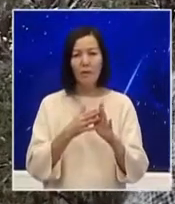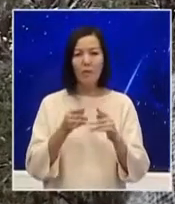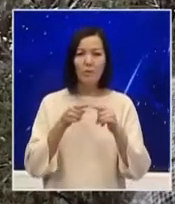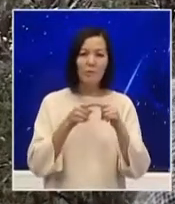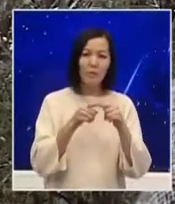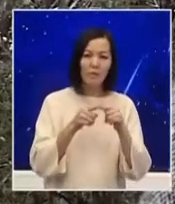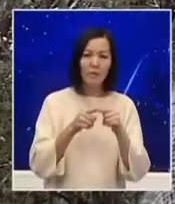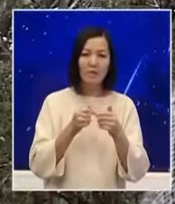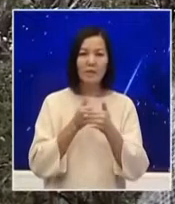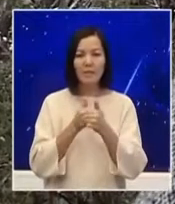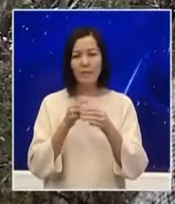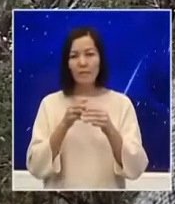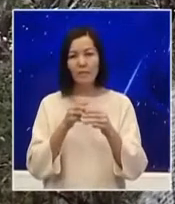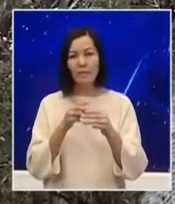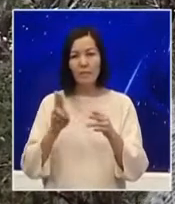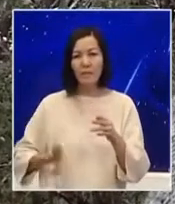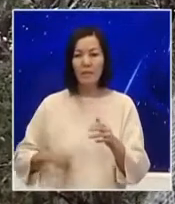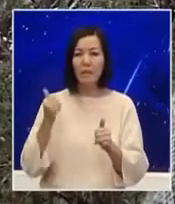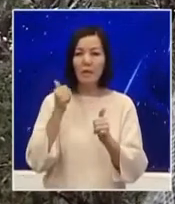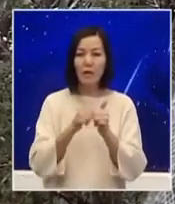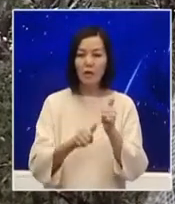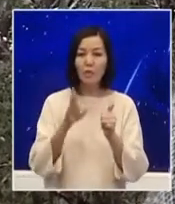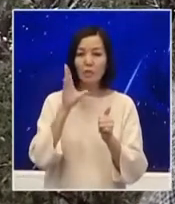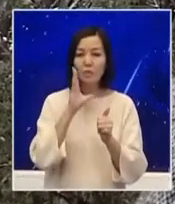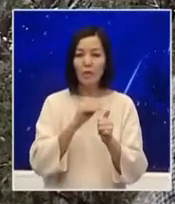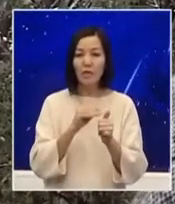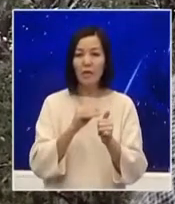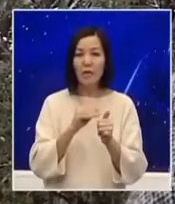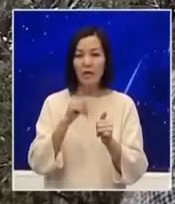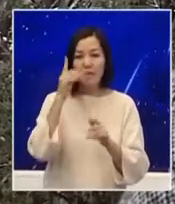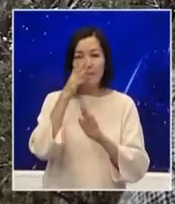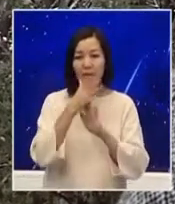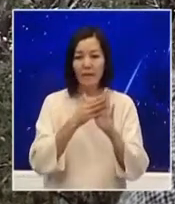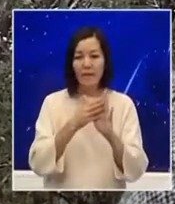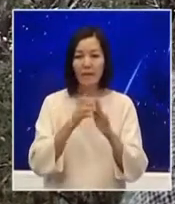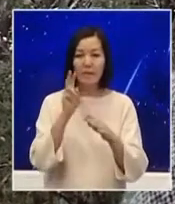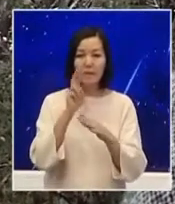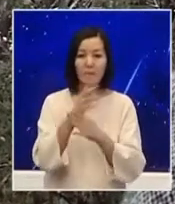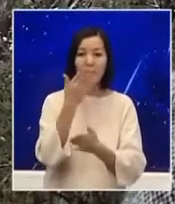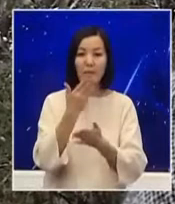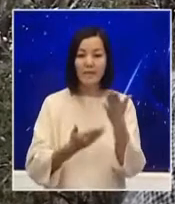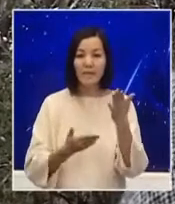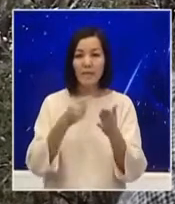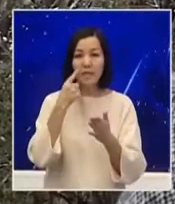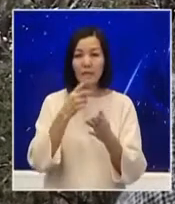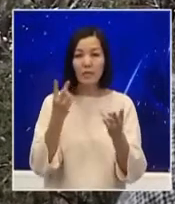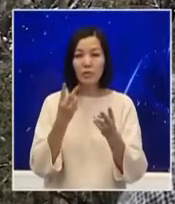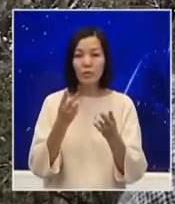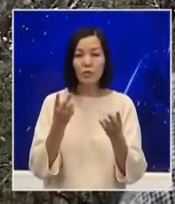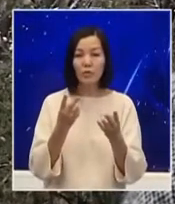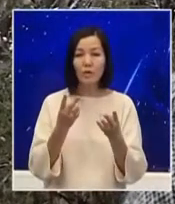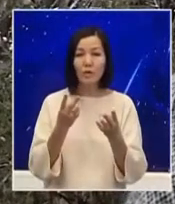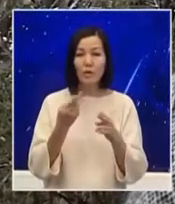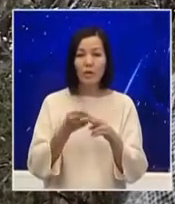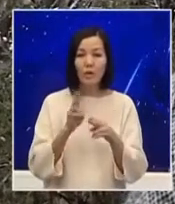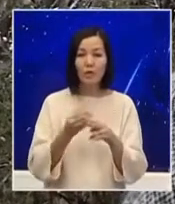то заместитель директора, она каждому могла найти слово, подойти и в нужный момент сказать те нужные слова, которые